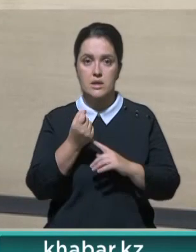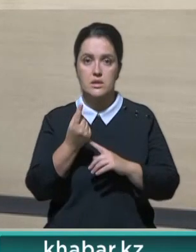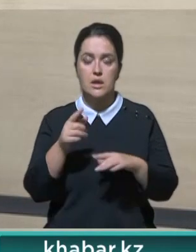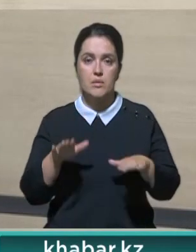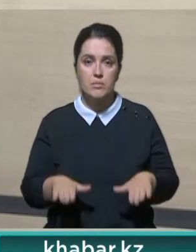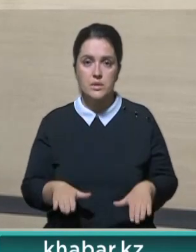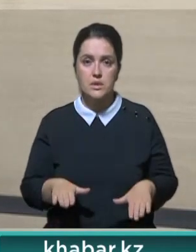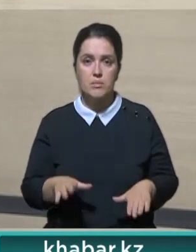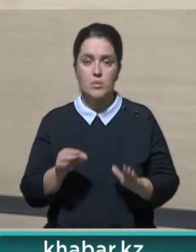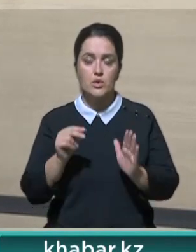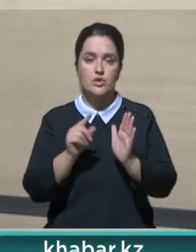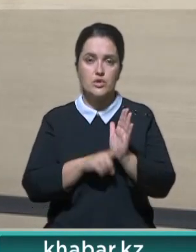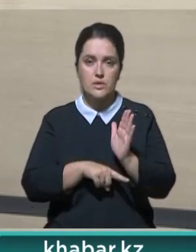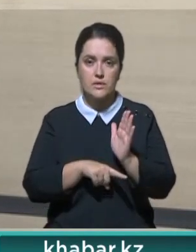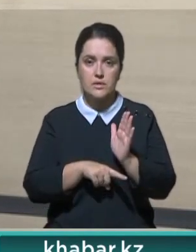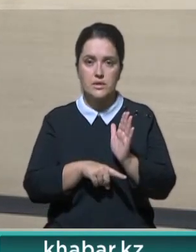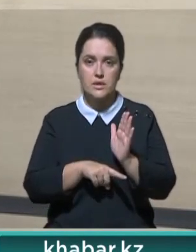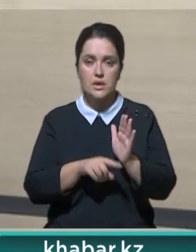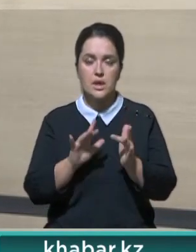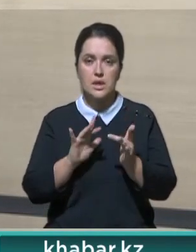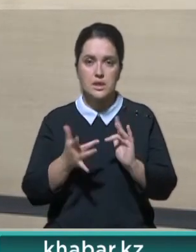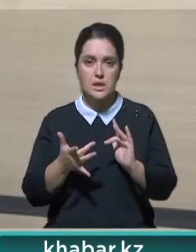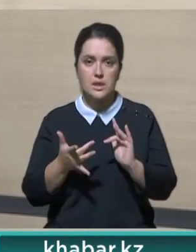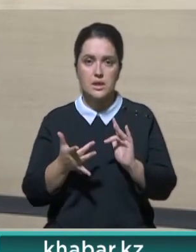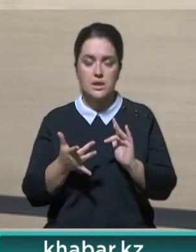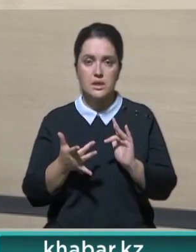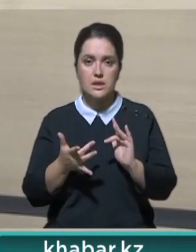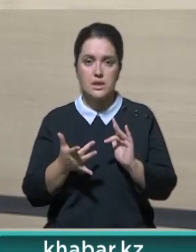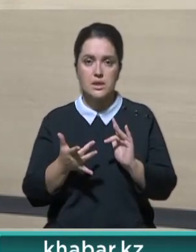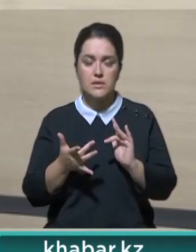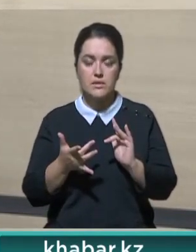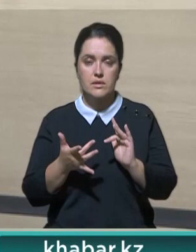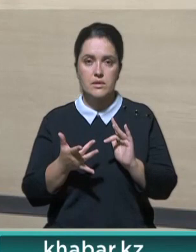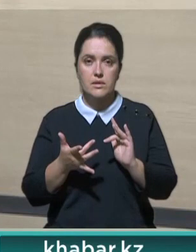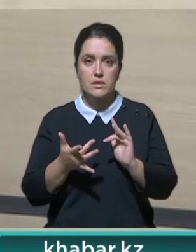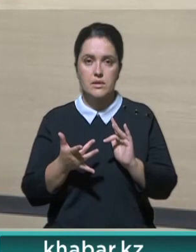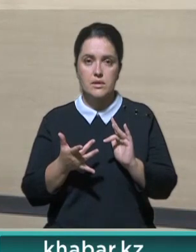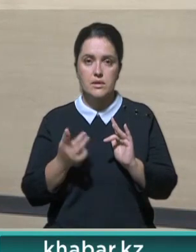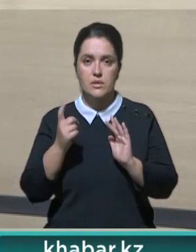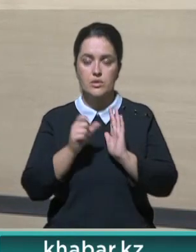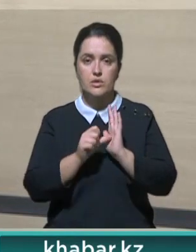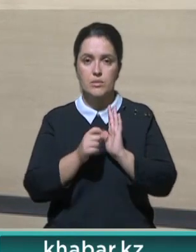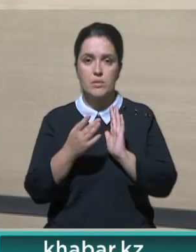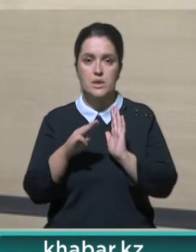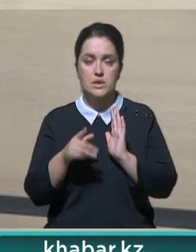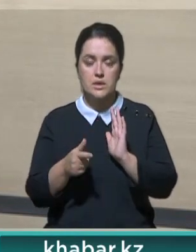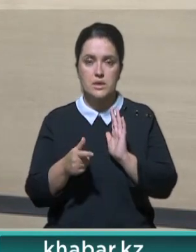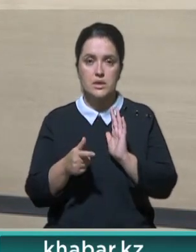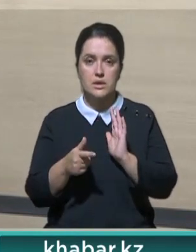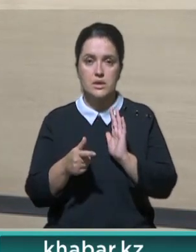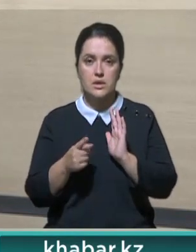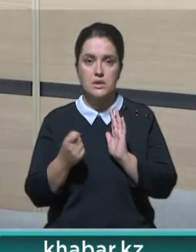11 место по дешевизне интернета. Это, ну, если переводить в тенге, это 165 тенге